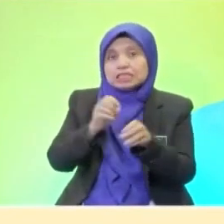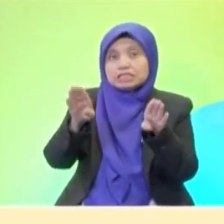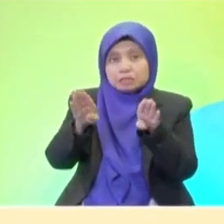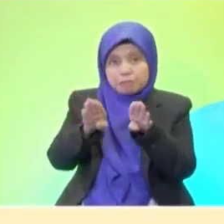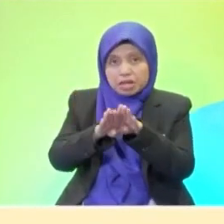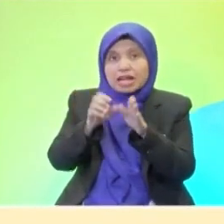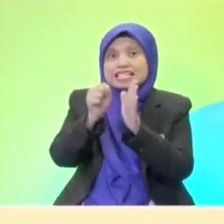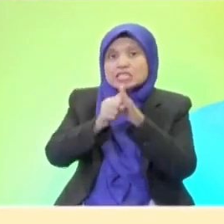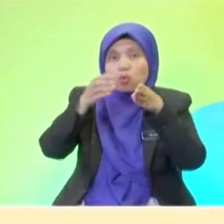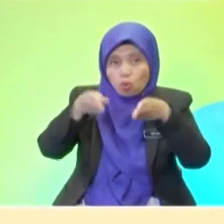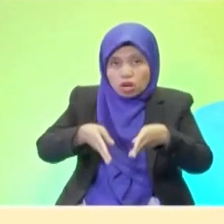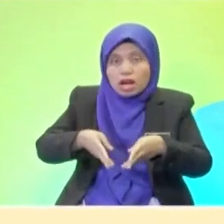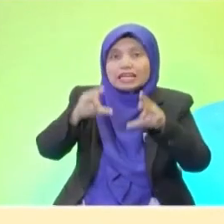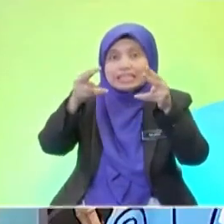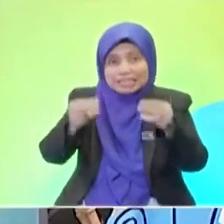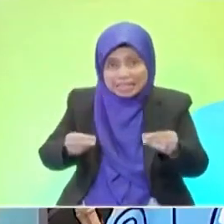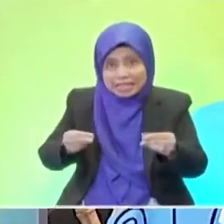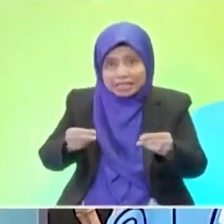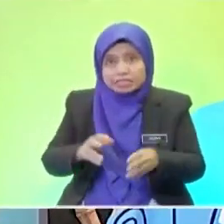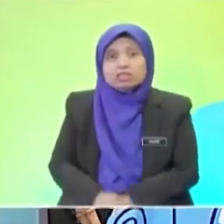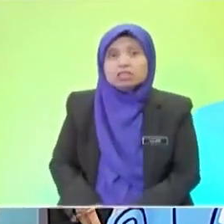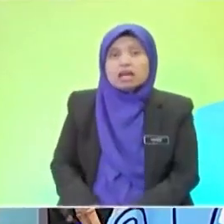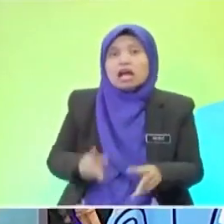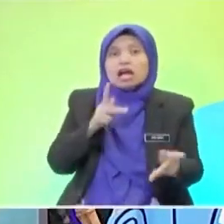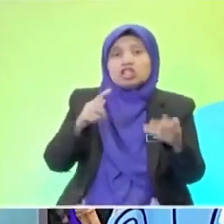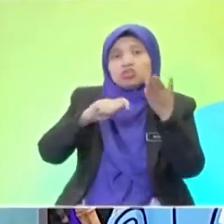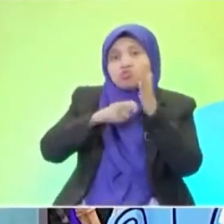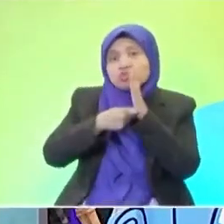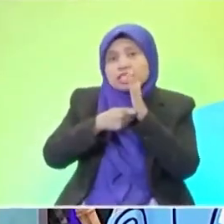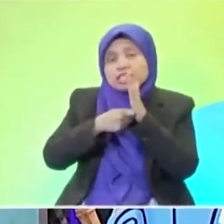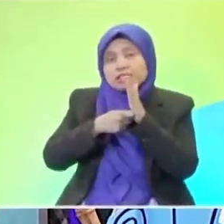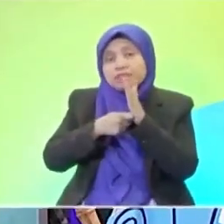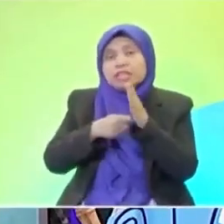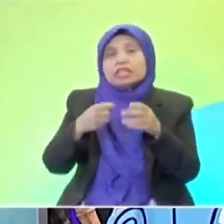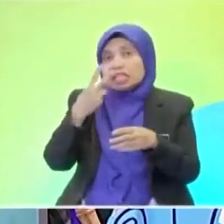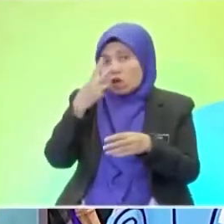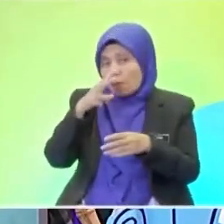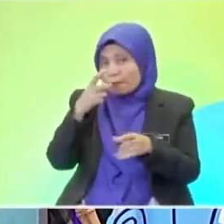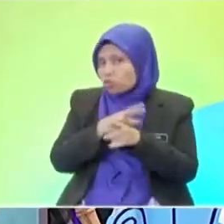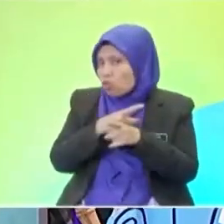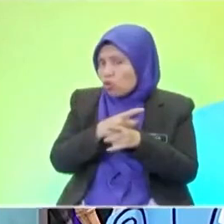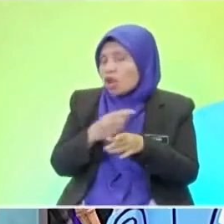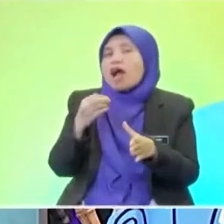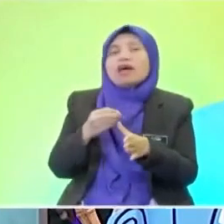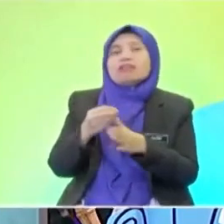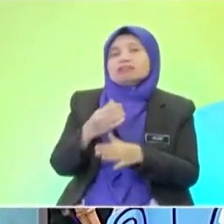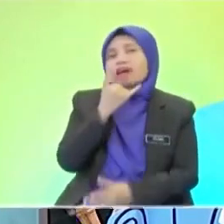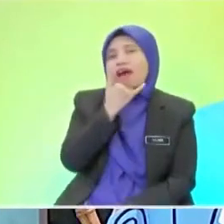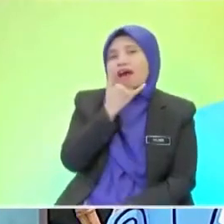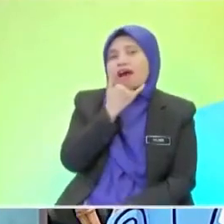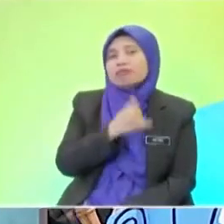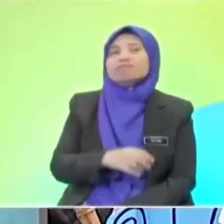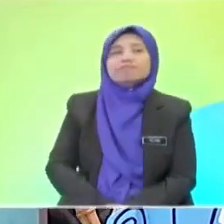sebagai seorang nelayan kita kunci jawaban itu dan kita semua Adakah tempat ataupun kurang tepat